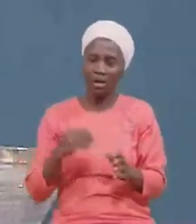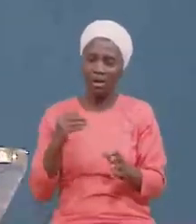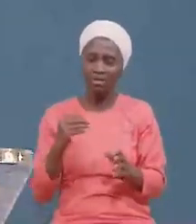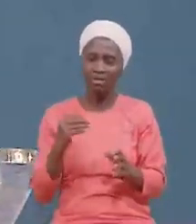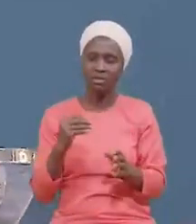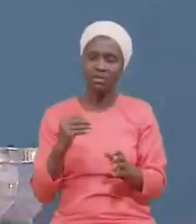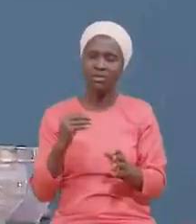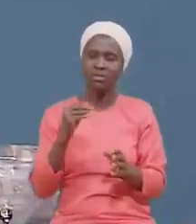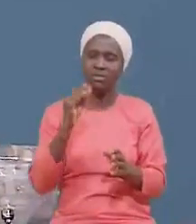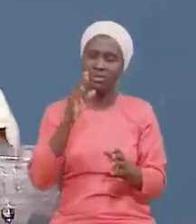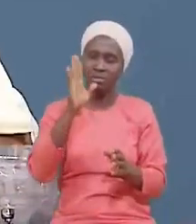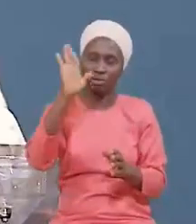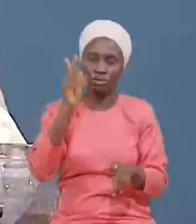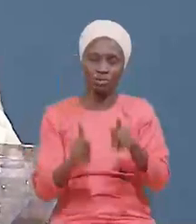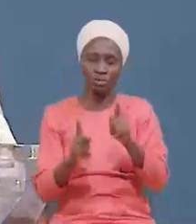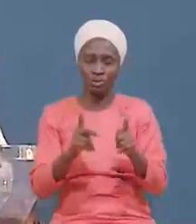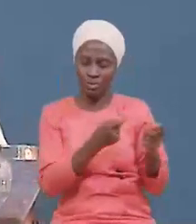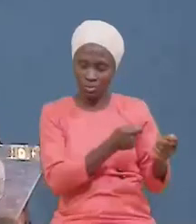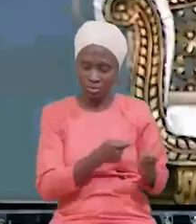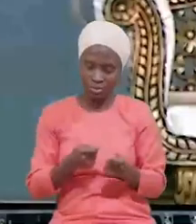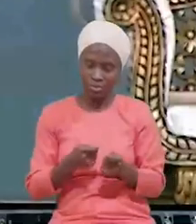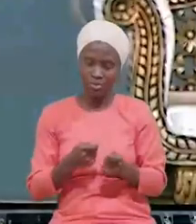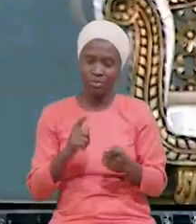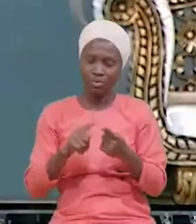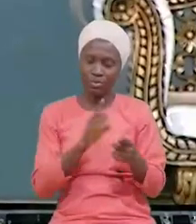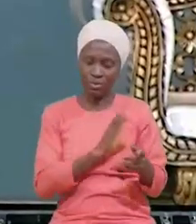et que tu attires ton peuple à Christ le Sauveur.